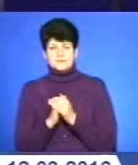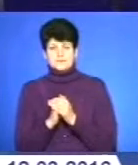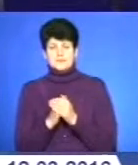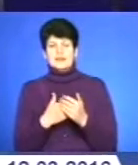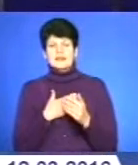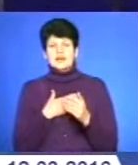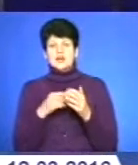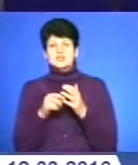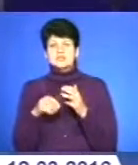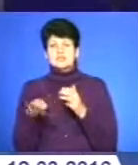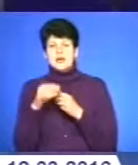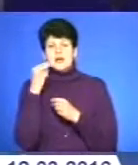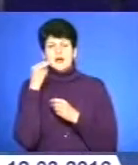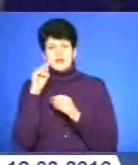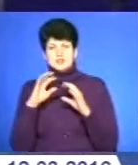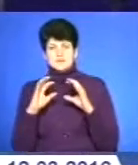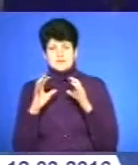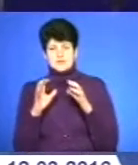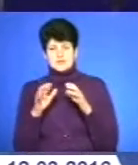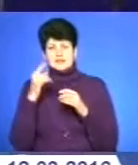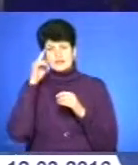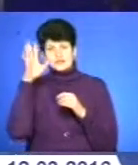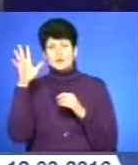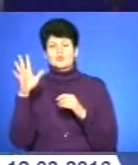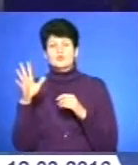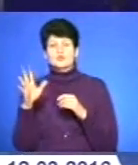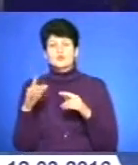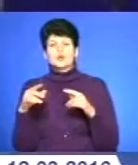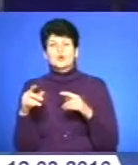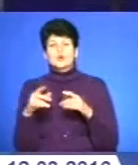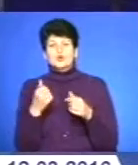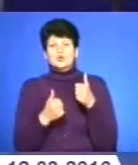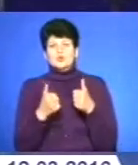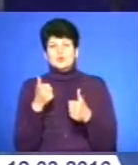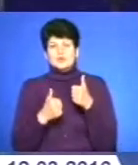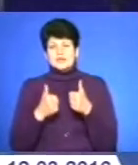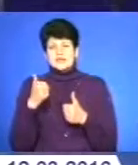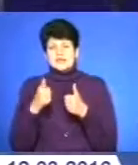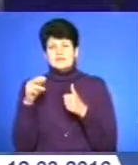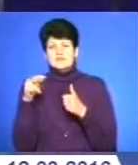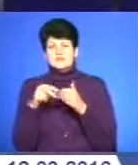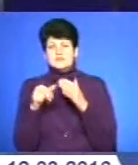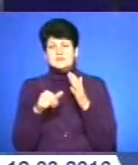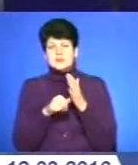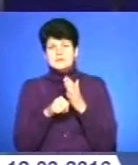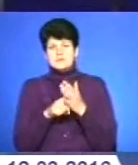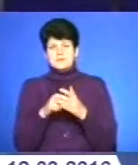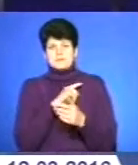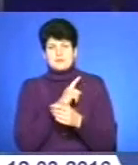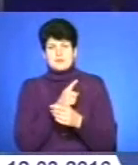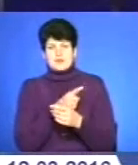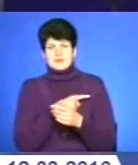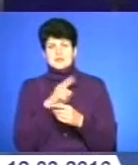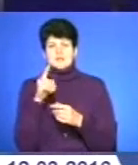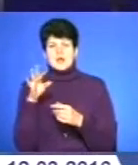«Наш земляк кращий у світі». На відомому турнірі «Арнольд Класік Аматор 2016» бодібілдер із Збаразького району